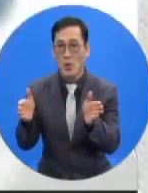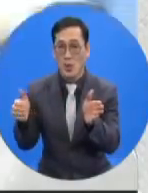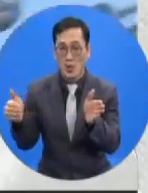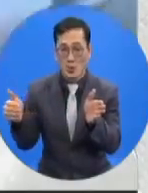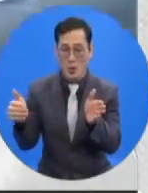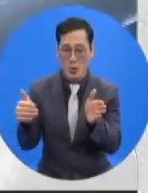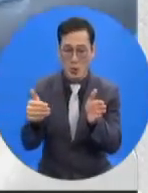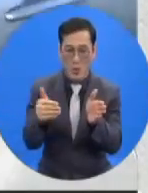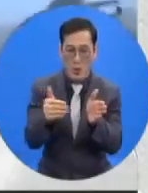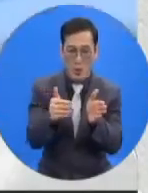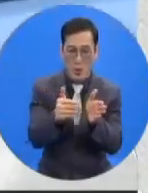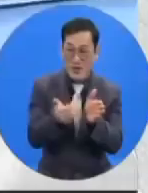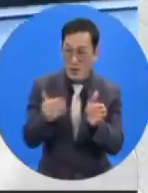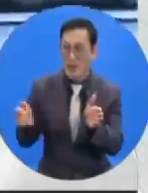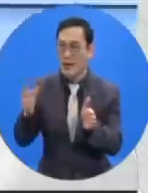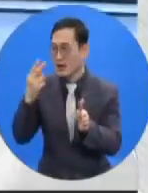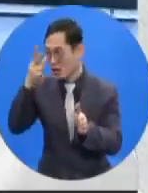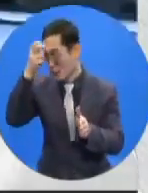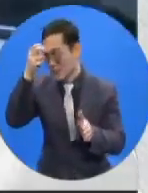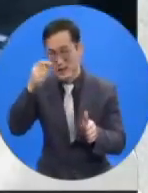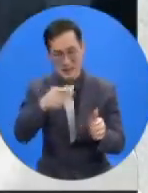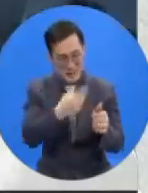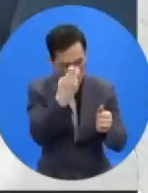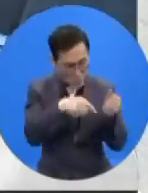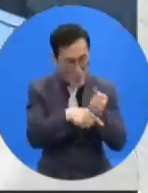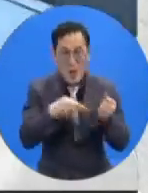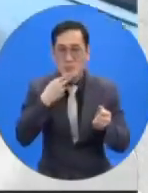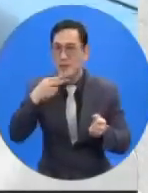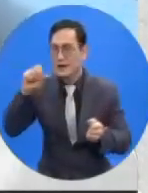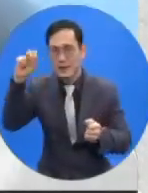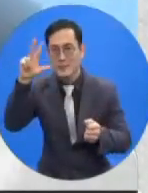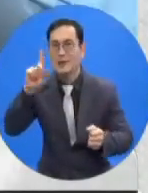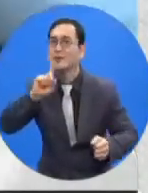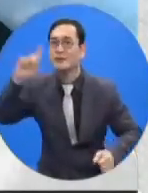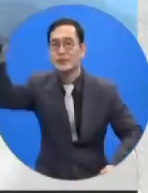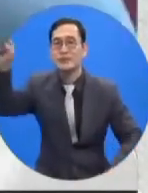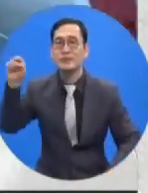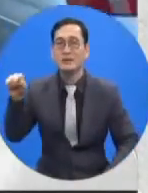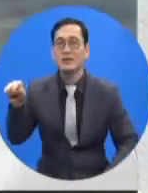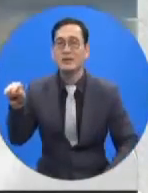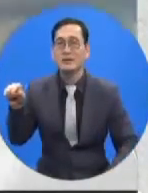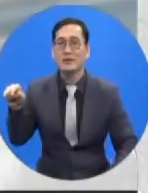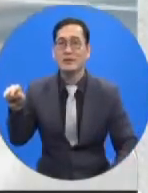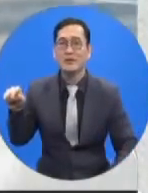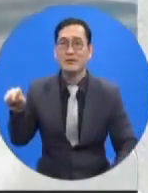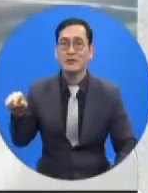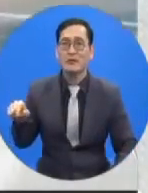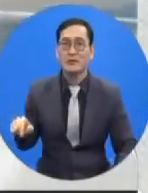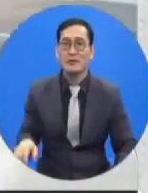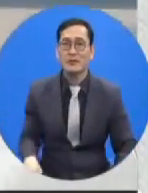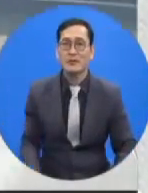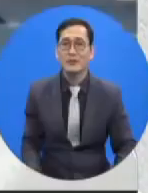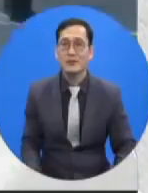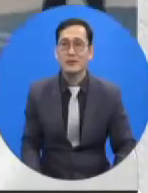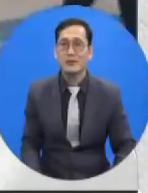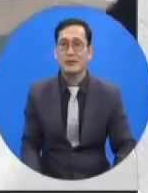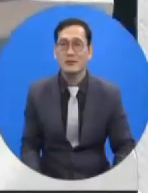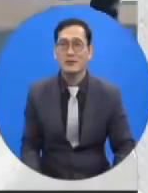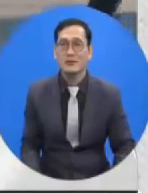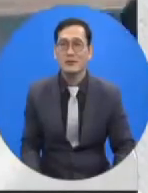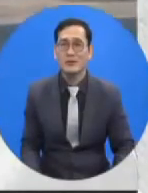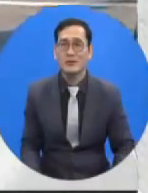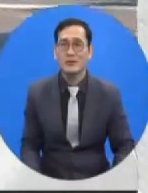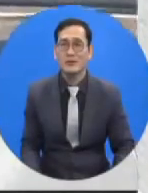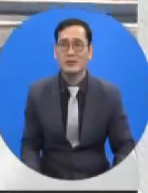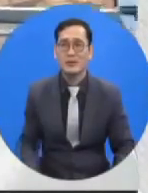아니라 그 서류를 아까 뭐 위조라는 걸 활용했을 때부터라면 일반 상식적으로 봐도 공소시효가 아니거든요. 근데 나중에 와서